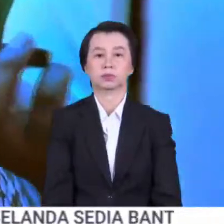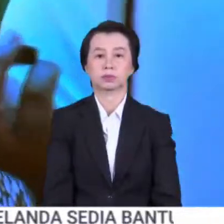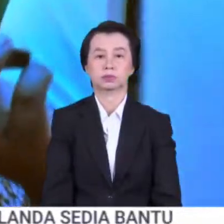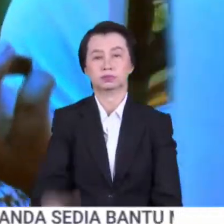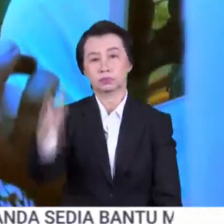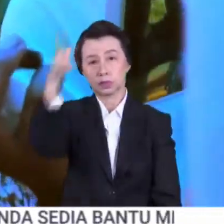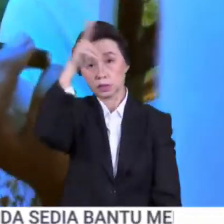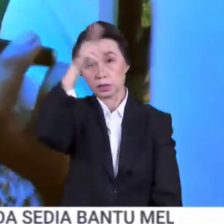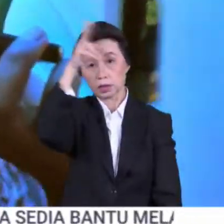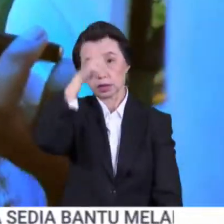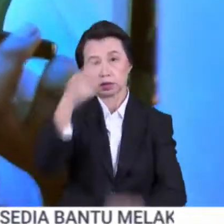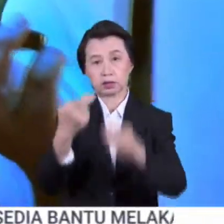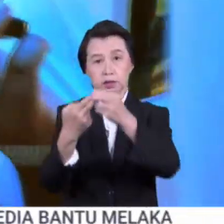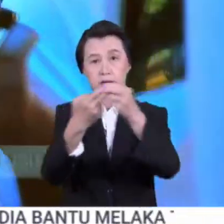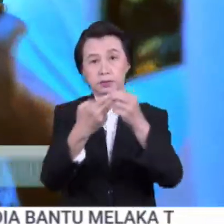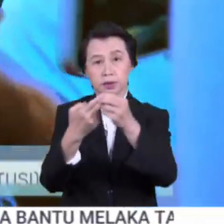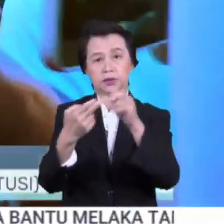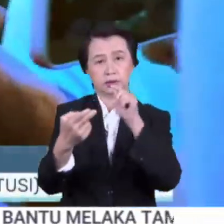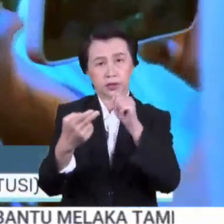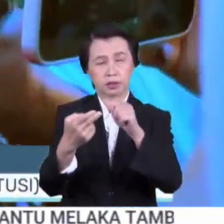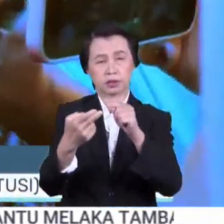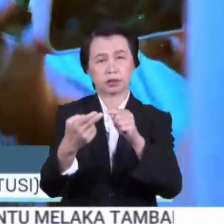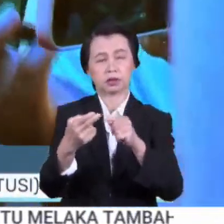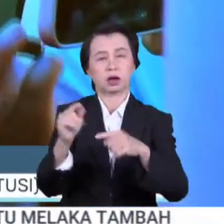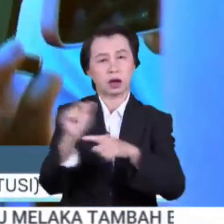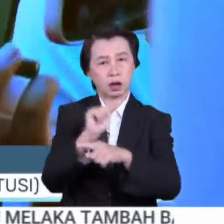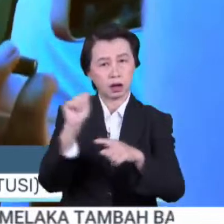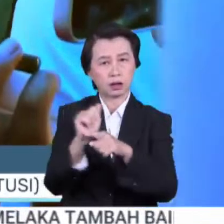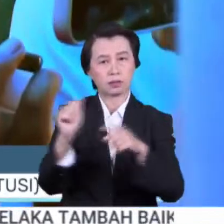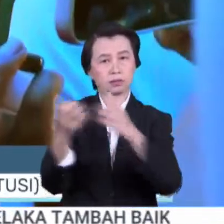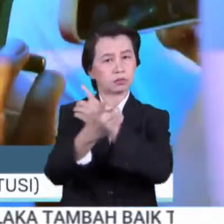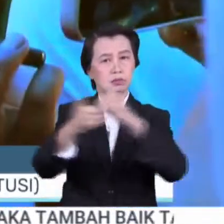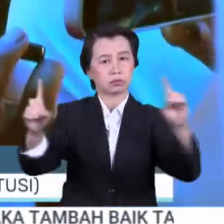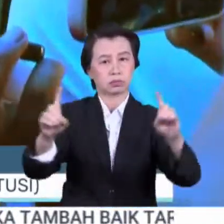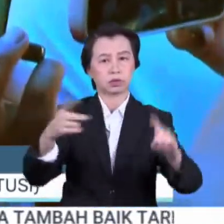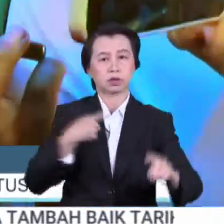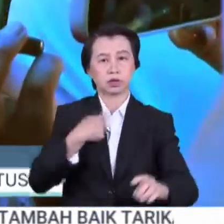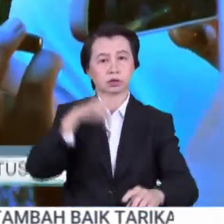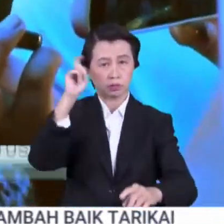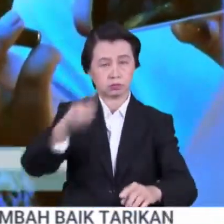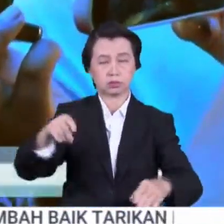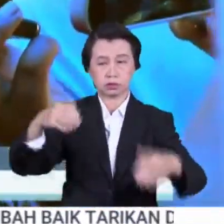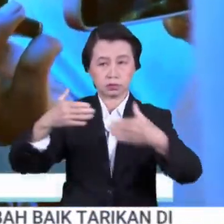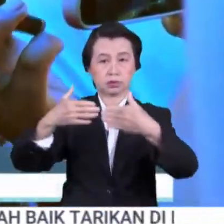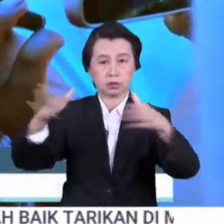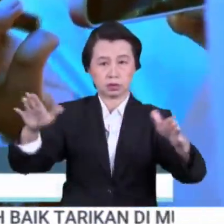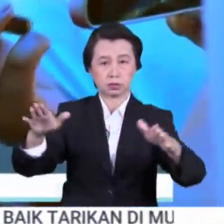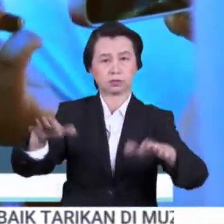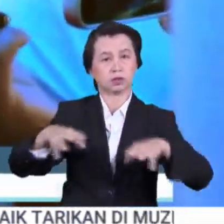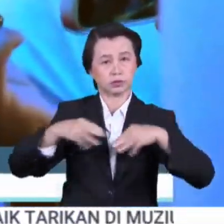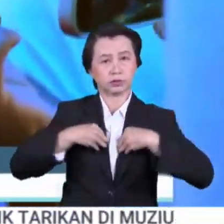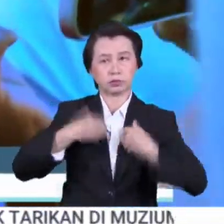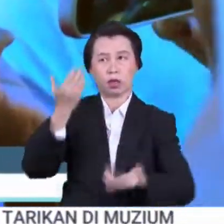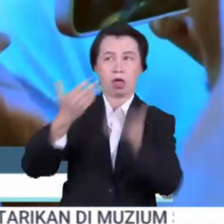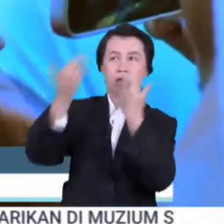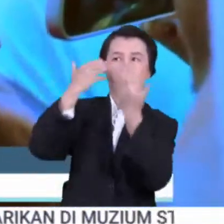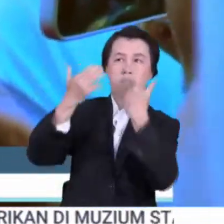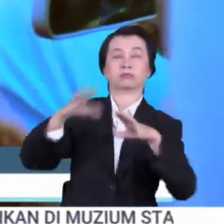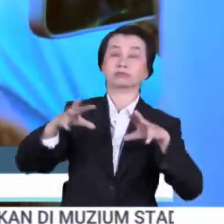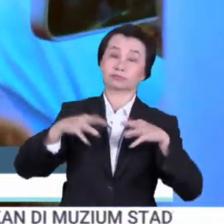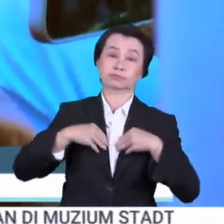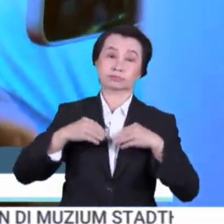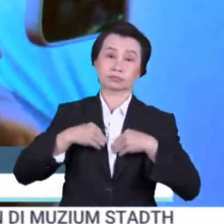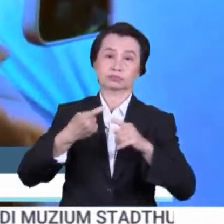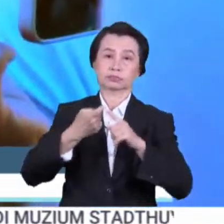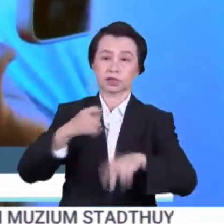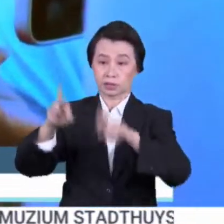Kerajaan Madani ini kerajaan yang mengamalkan demokrasi dan kita mesti terbuka menerima kritikan daripada rakyat